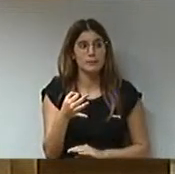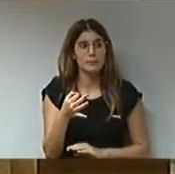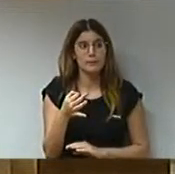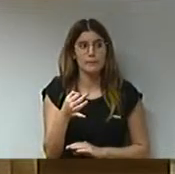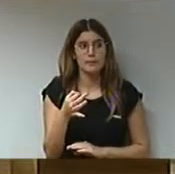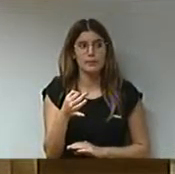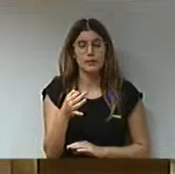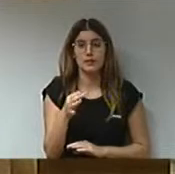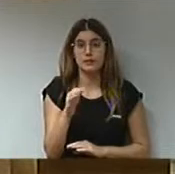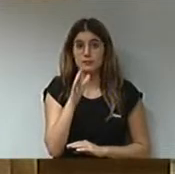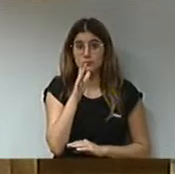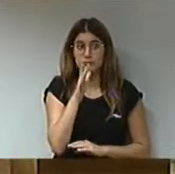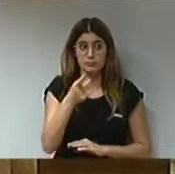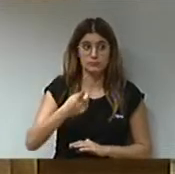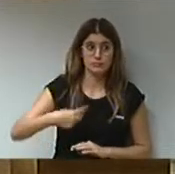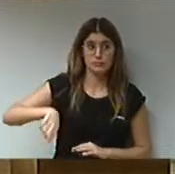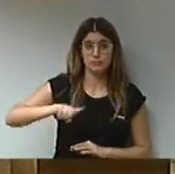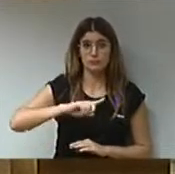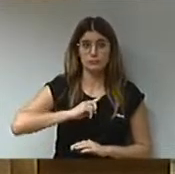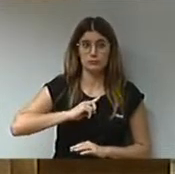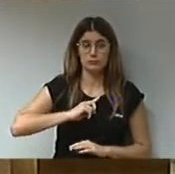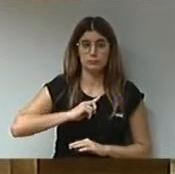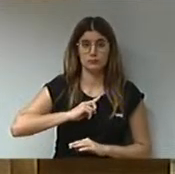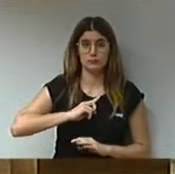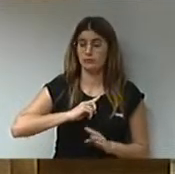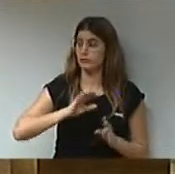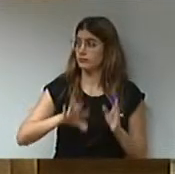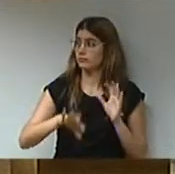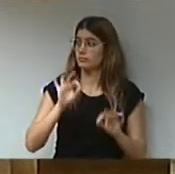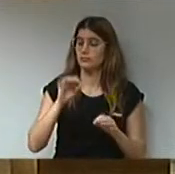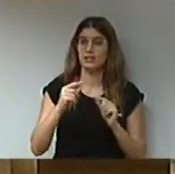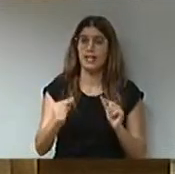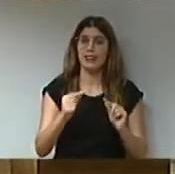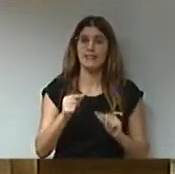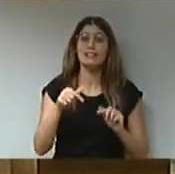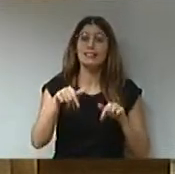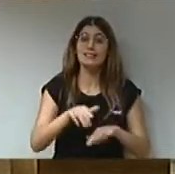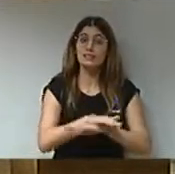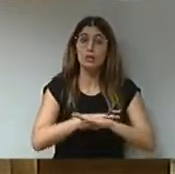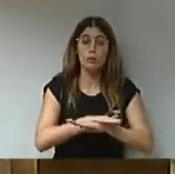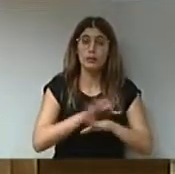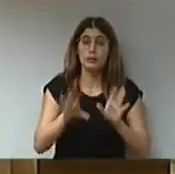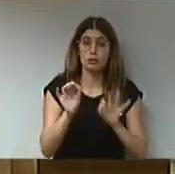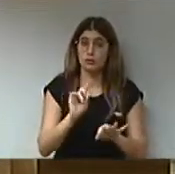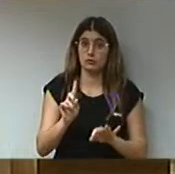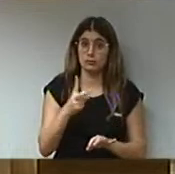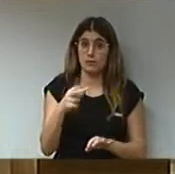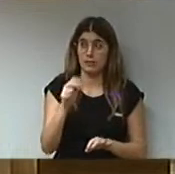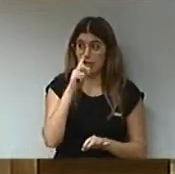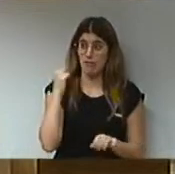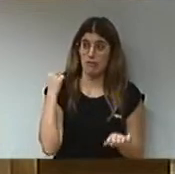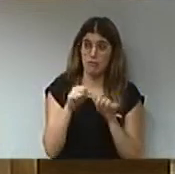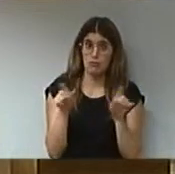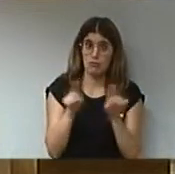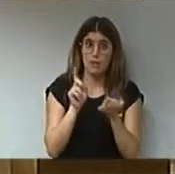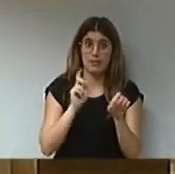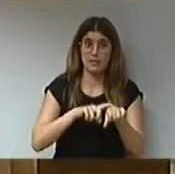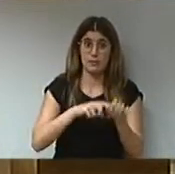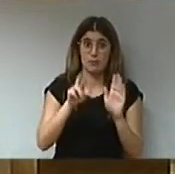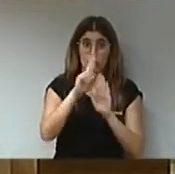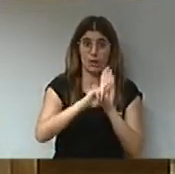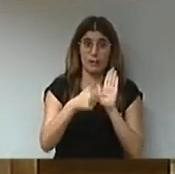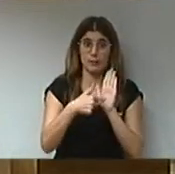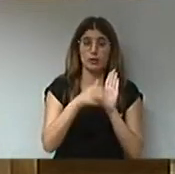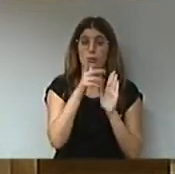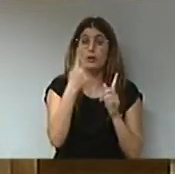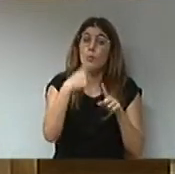este... L'ordre d'aquest debat no l'ha decidit l'actual govern. Això fa 20 anys que va ser exactament igual, els temps i tot això. Però hi ha una